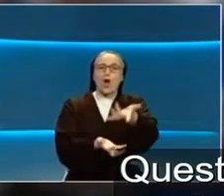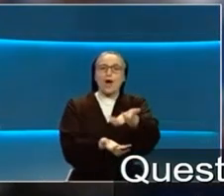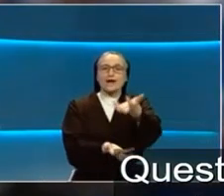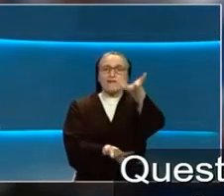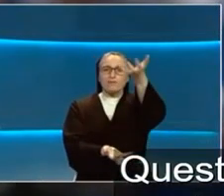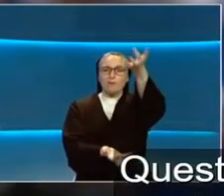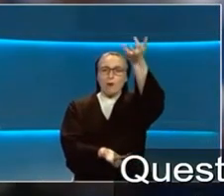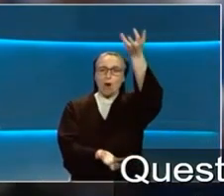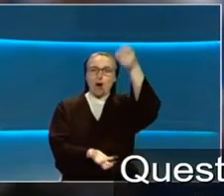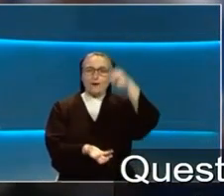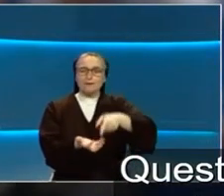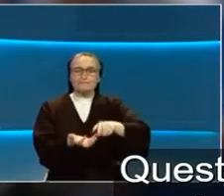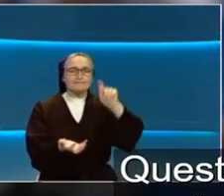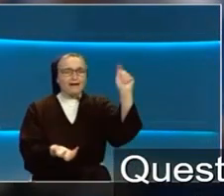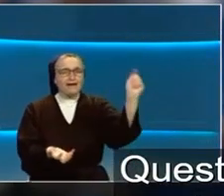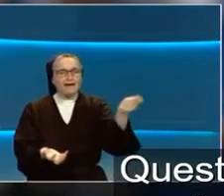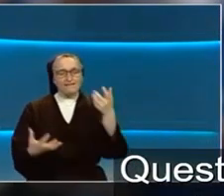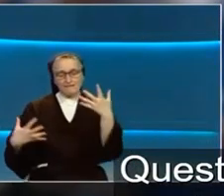illuminatione